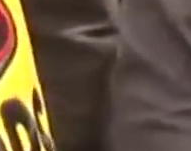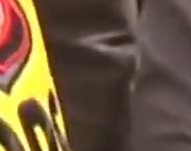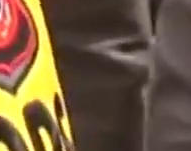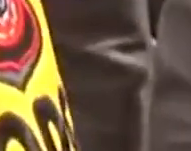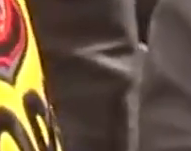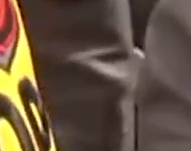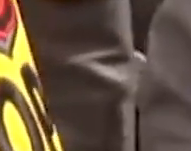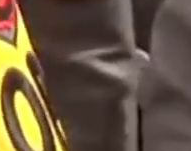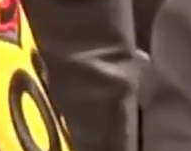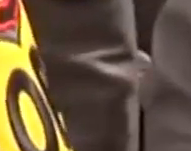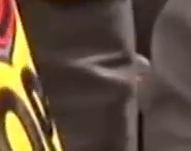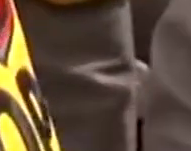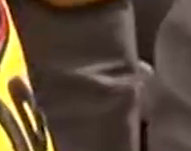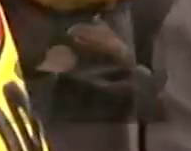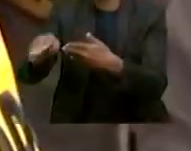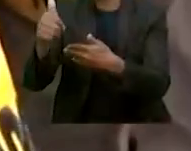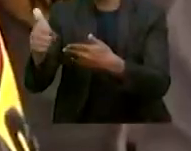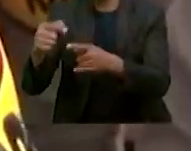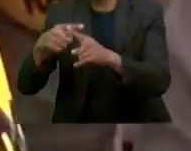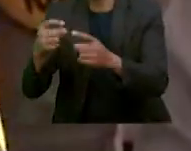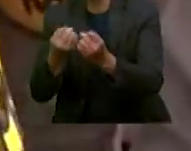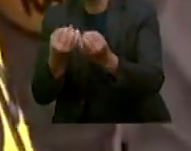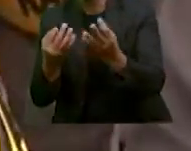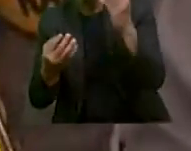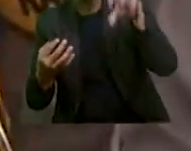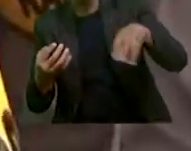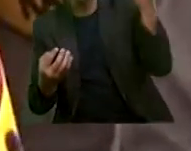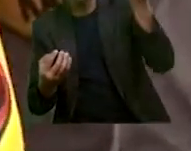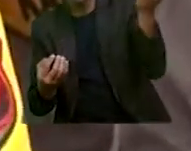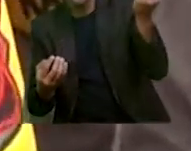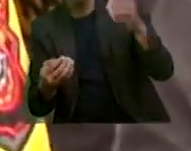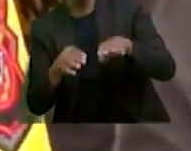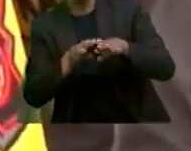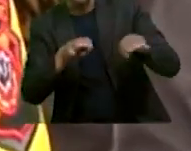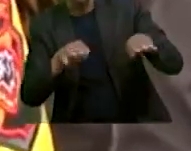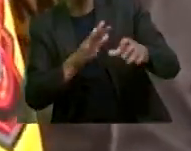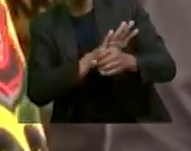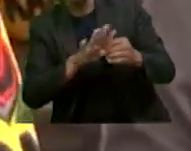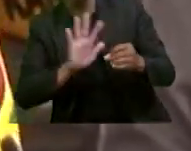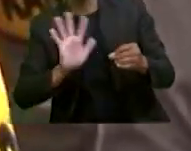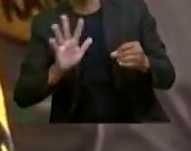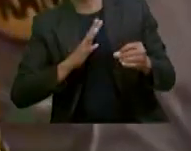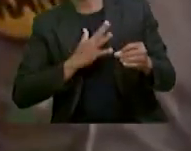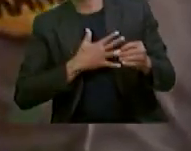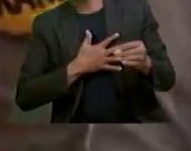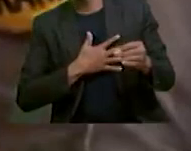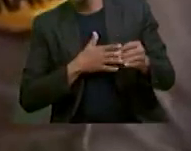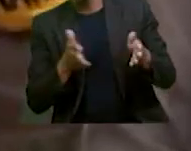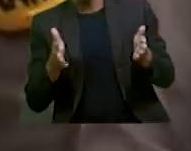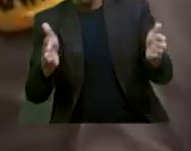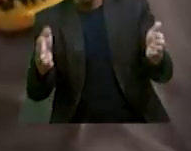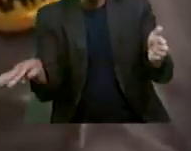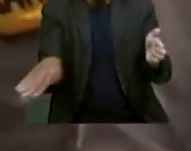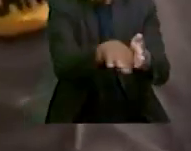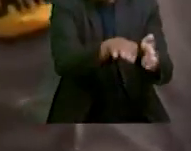tempat-tempat wisata yang parkirnya tidak memadai. Dikhawatirkan dia akan mengambil parkir di badang jalan, dan yang paling saya